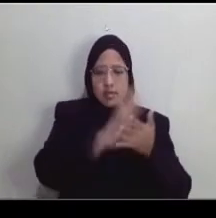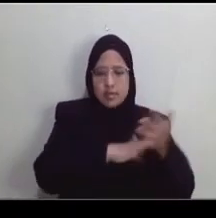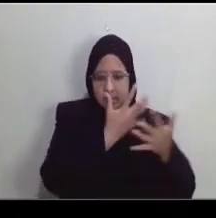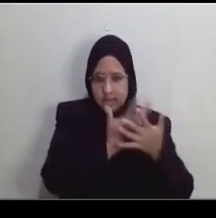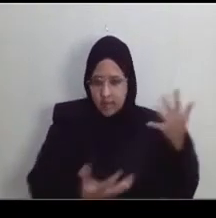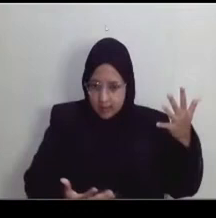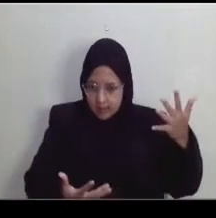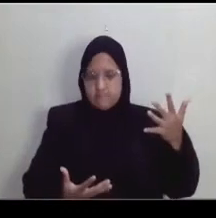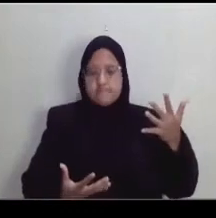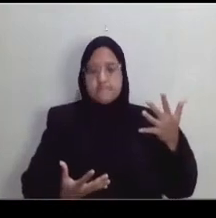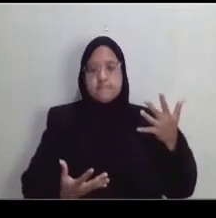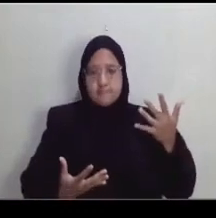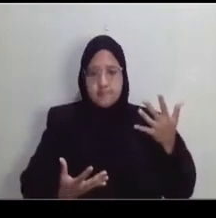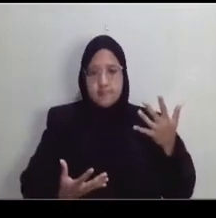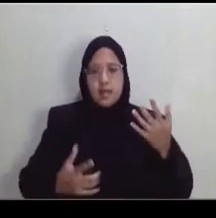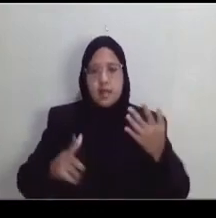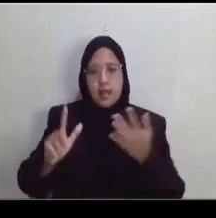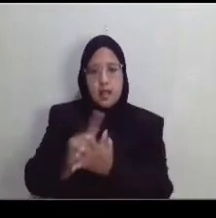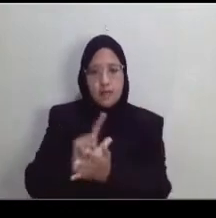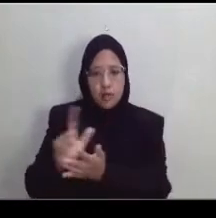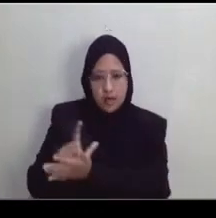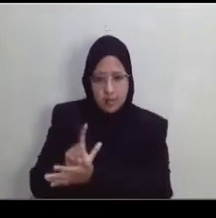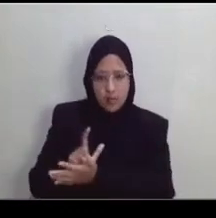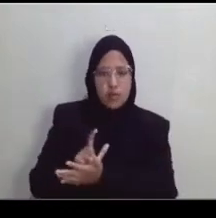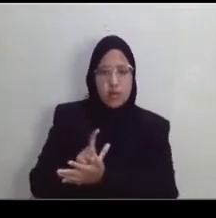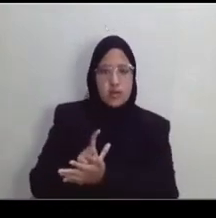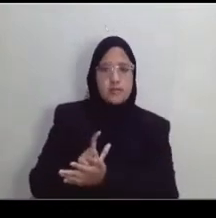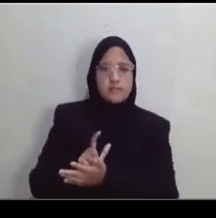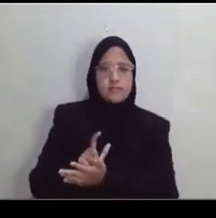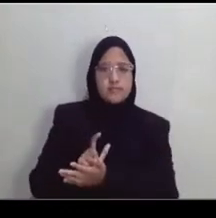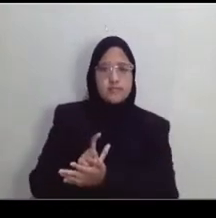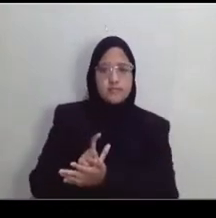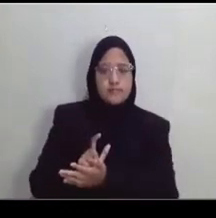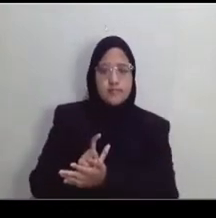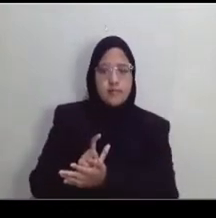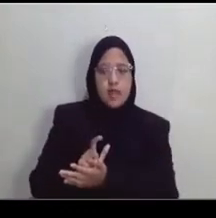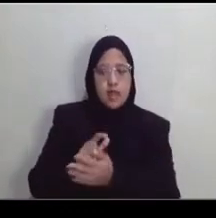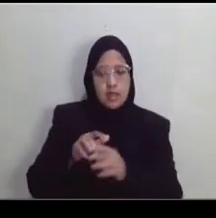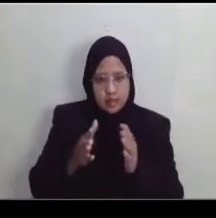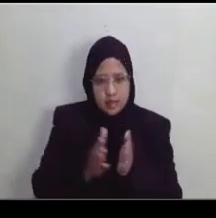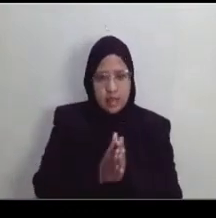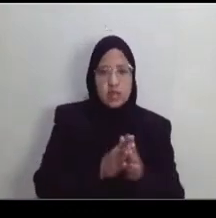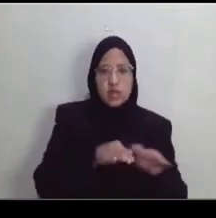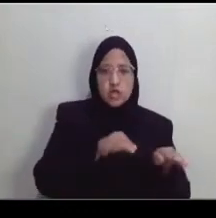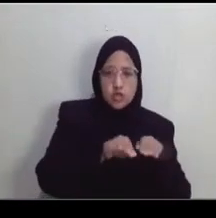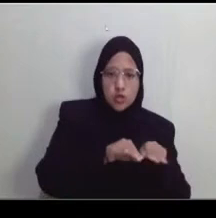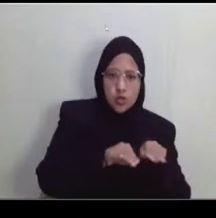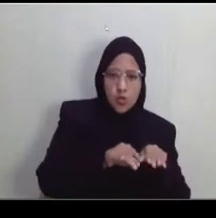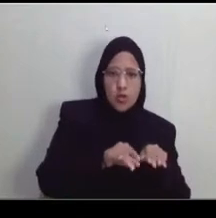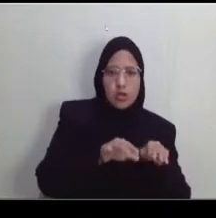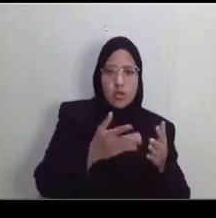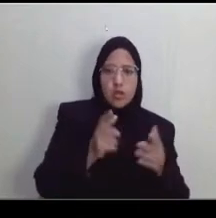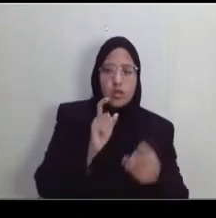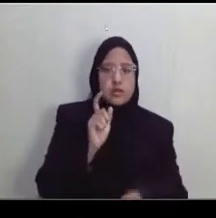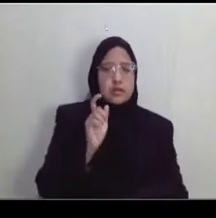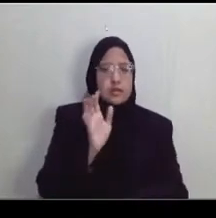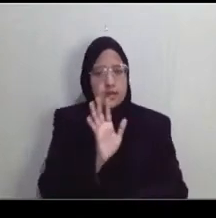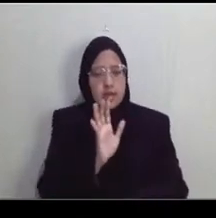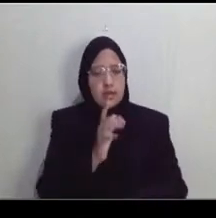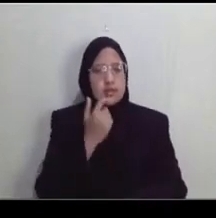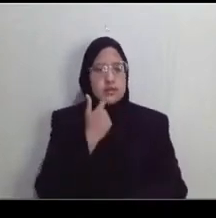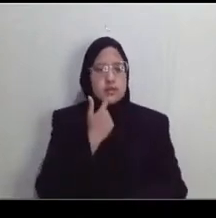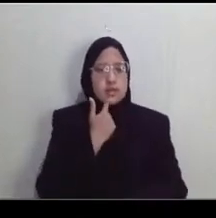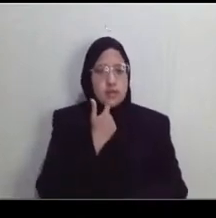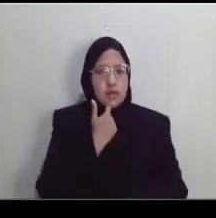memperhati dengan seksama rekaman pernyataan Hakim terlapor dalam Konferensi pers yang menjadi fakta